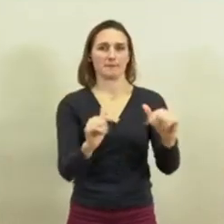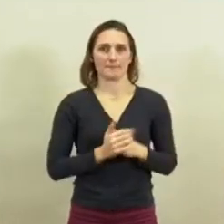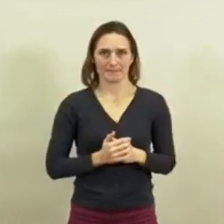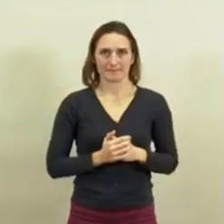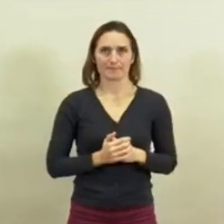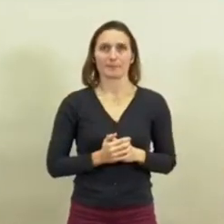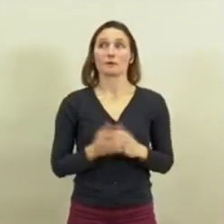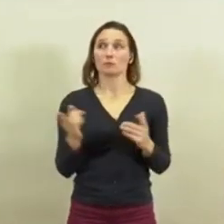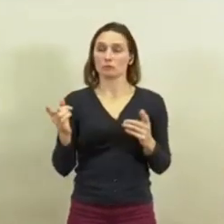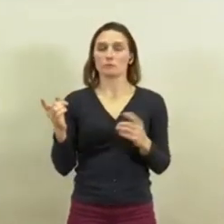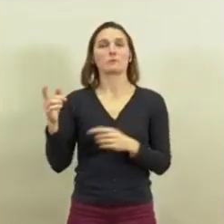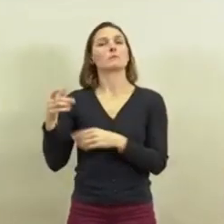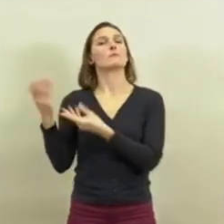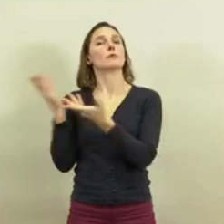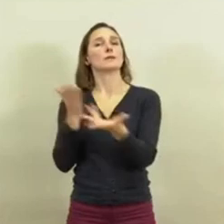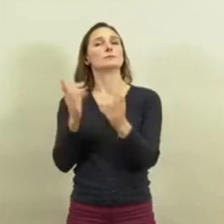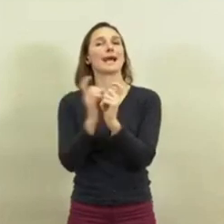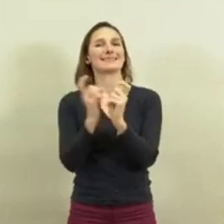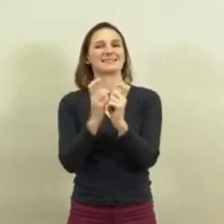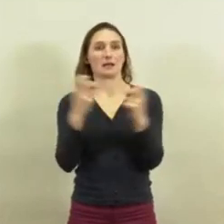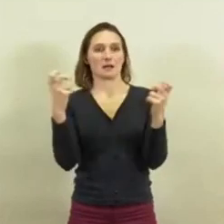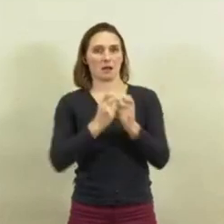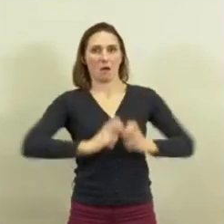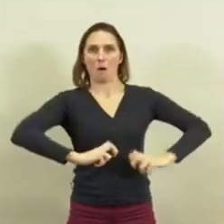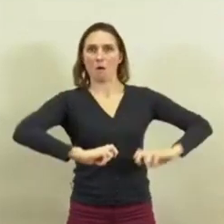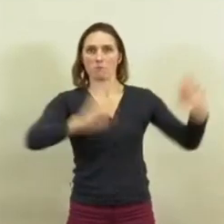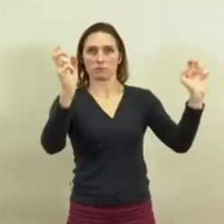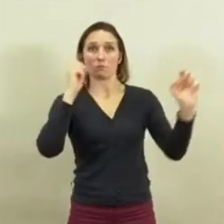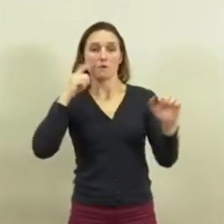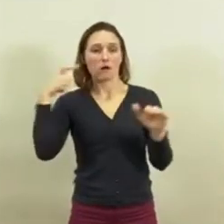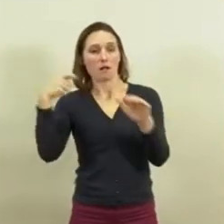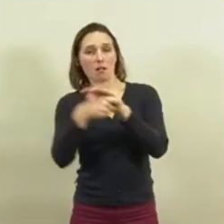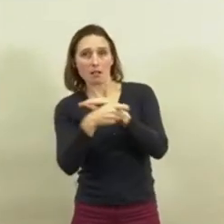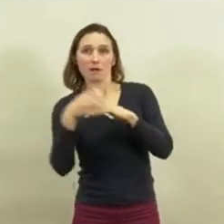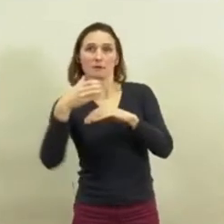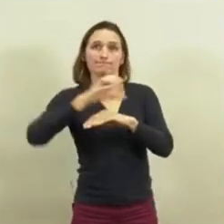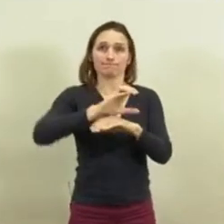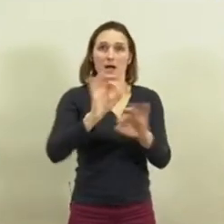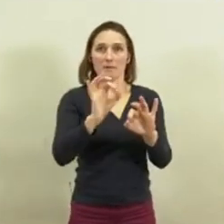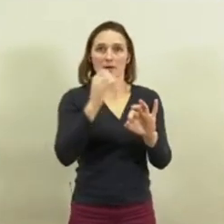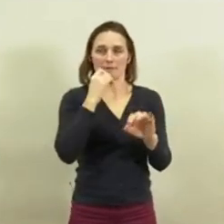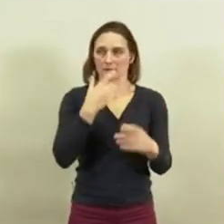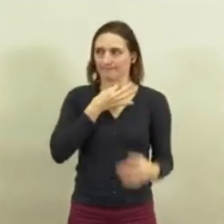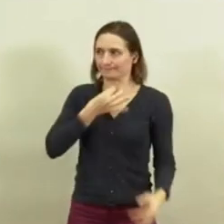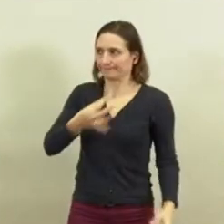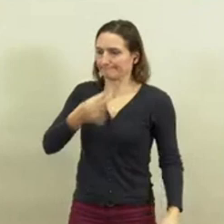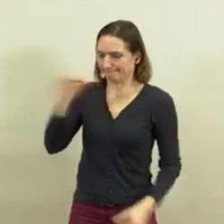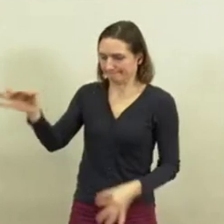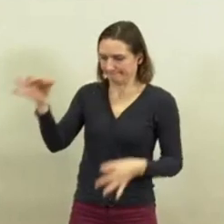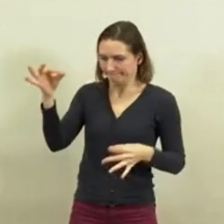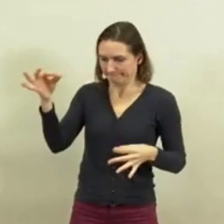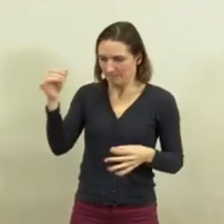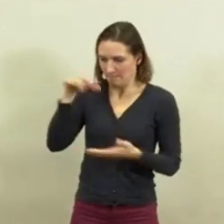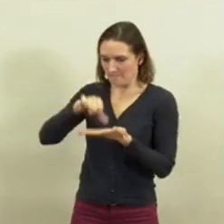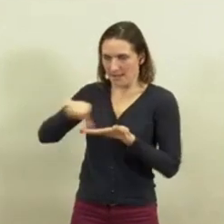propositions de prix de leurs fournisseurs en électricité, en l'absence de bouclier tarifaire, atteignent des montants que certaines copropriétés sont incapables de